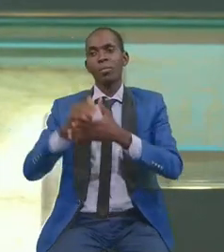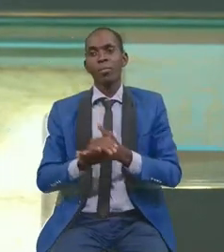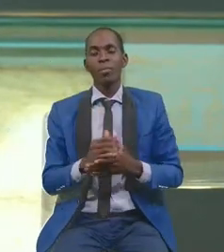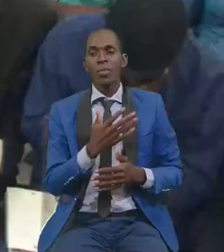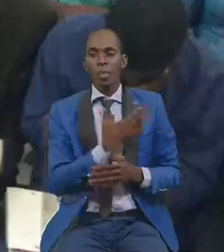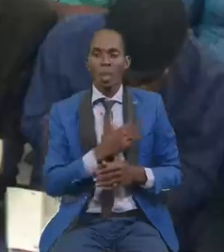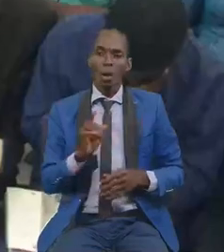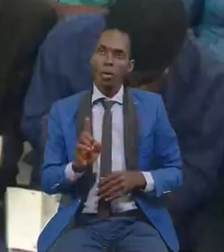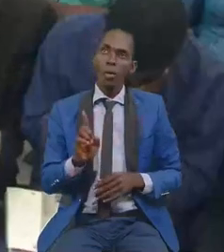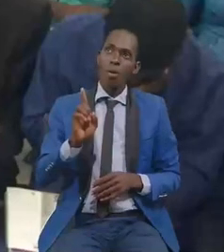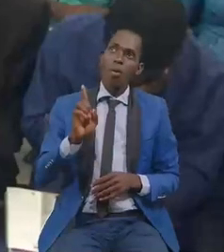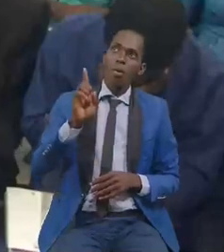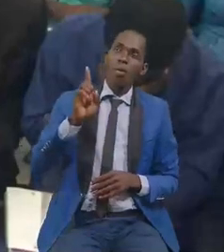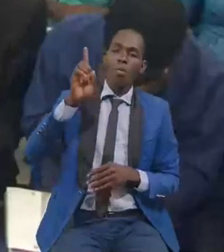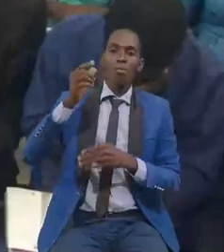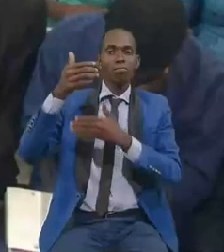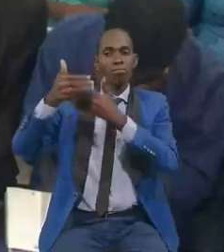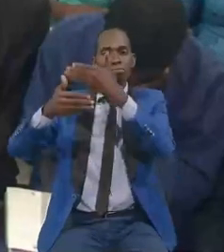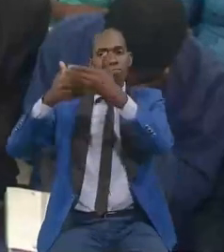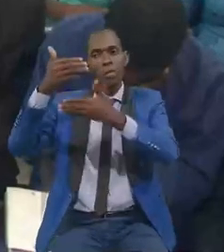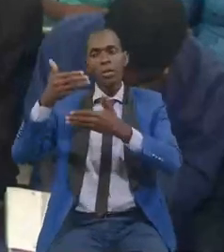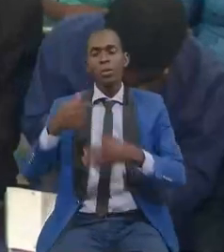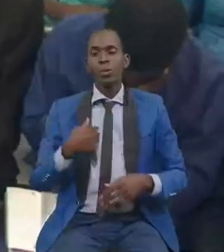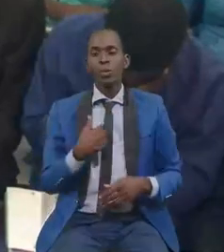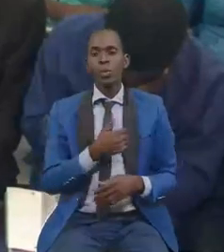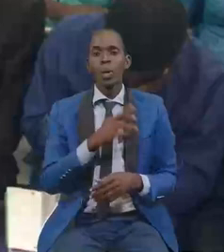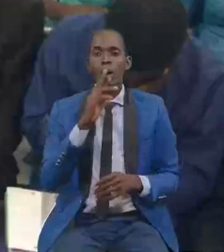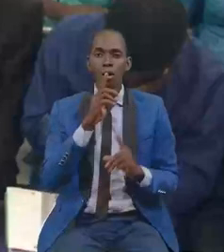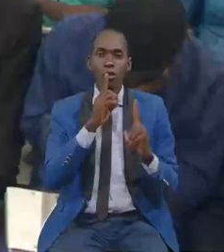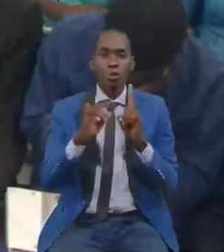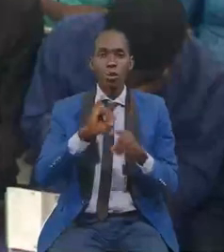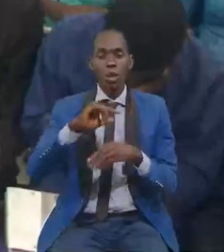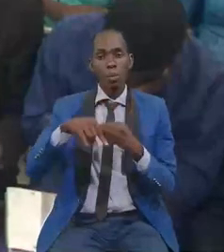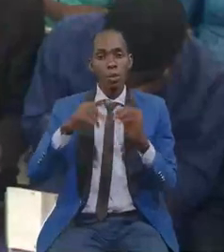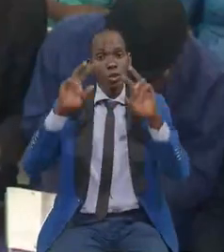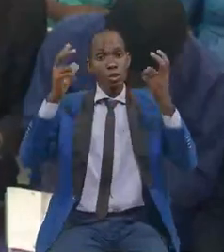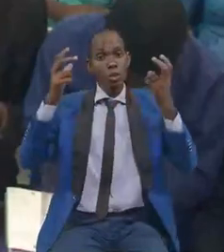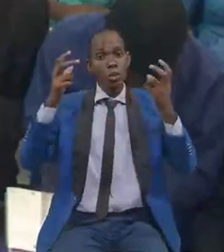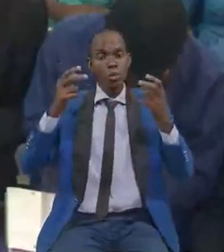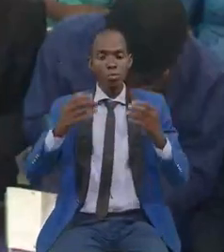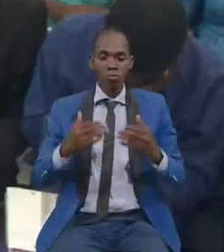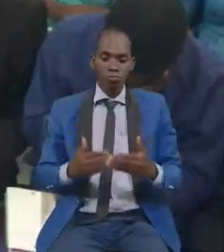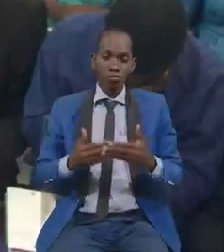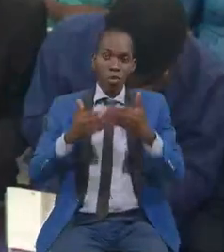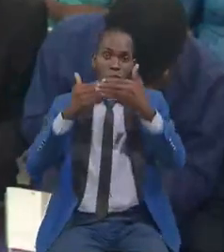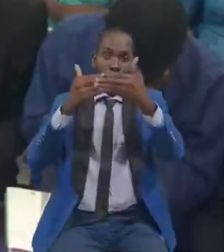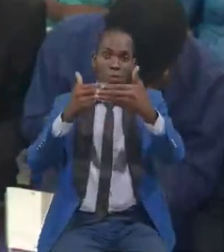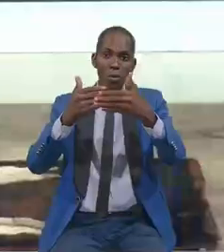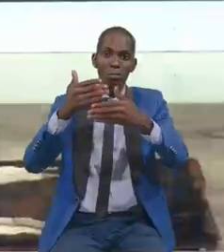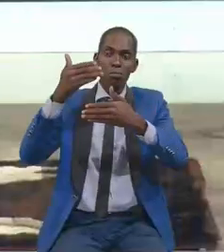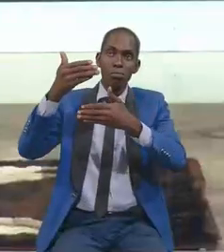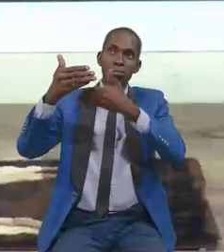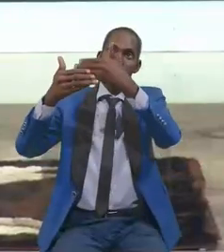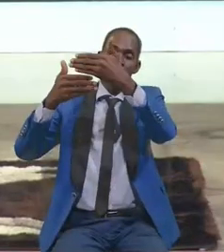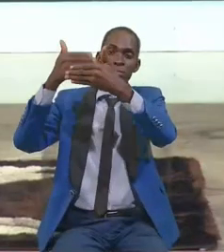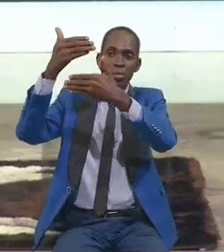vers le devant, un progrès vers le haut. Nous parlons du progrès continu dans le voyage